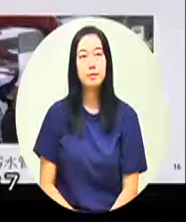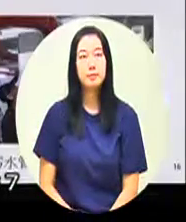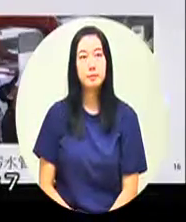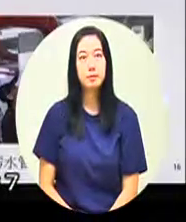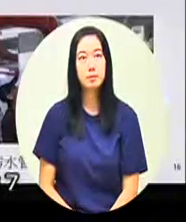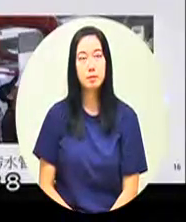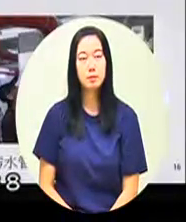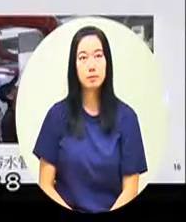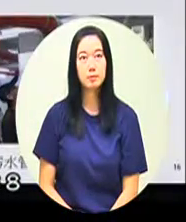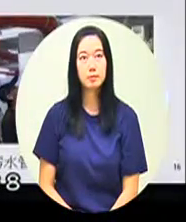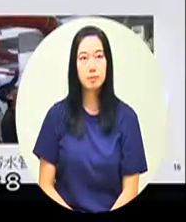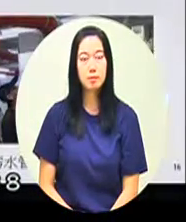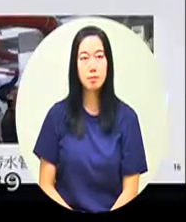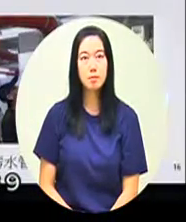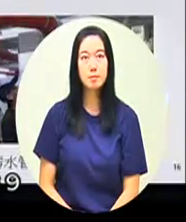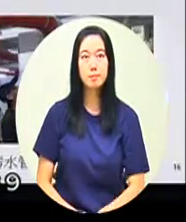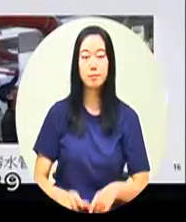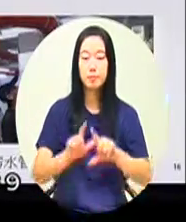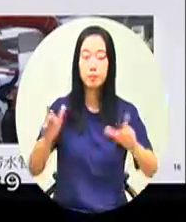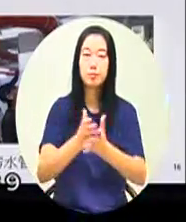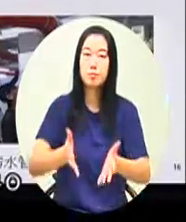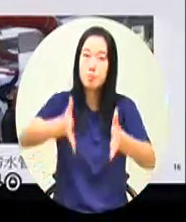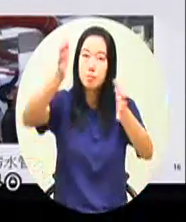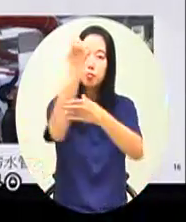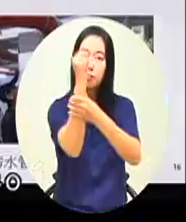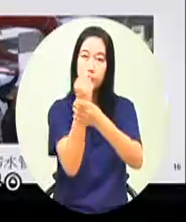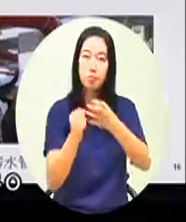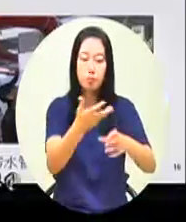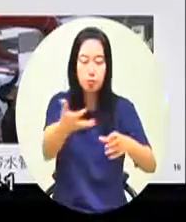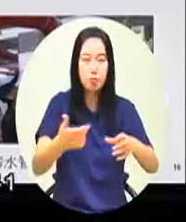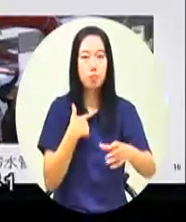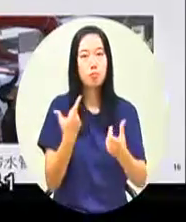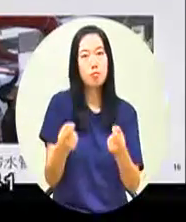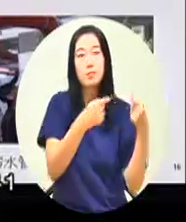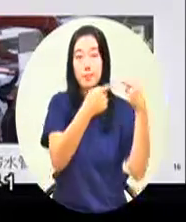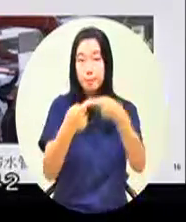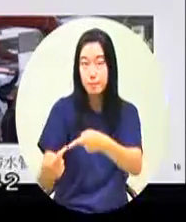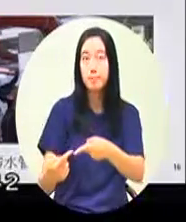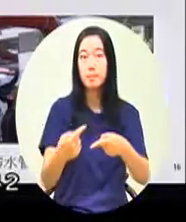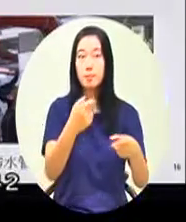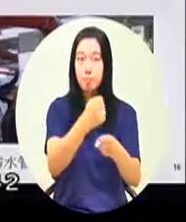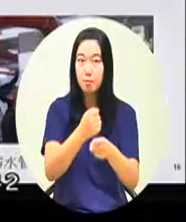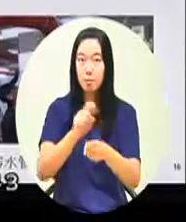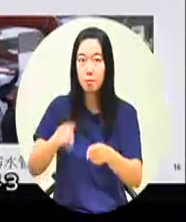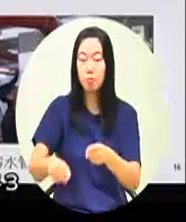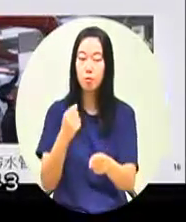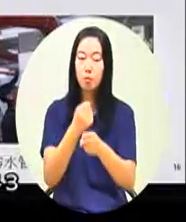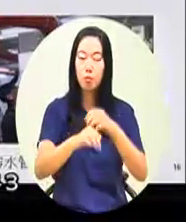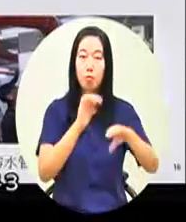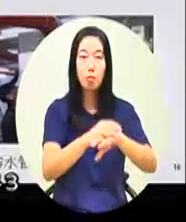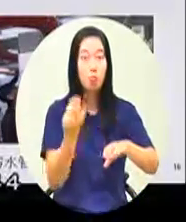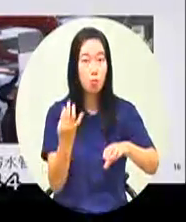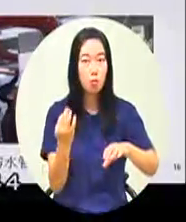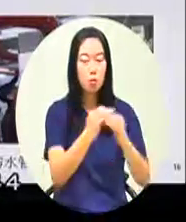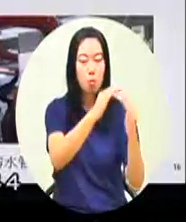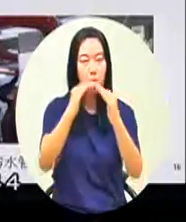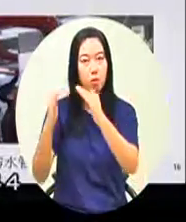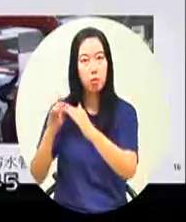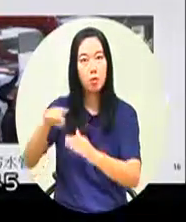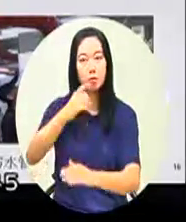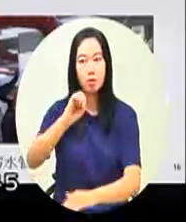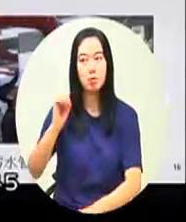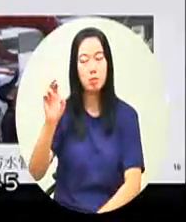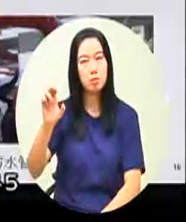一页。那大楼会发分池目前我们也是持续在办理，那目前已经完成1,070几户的这个勘